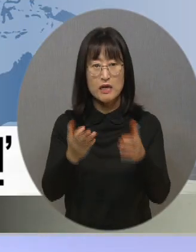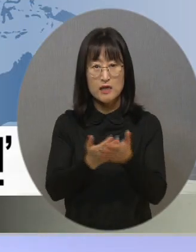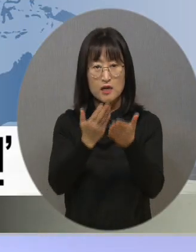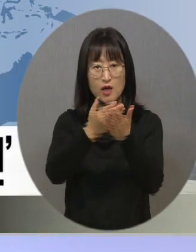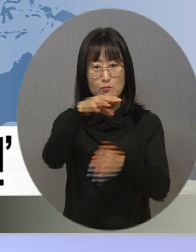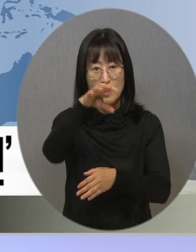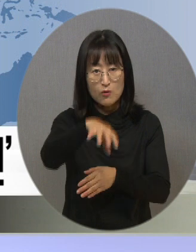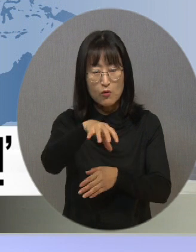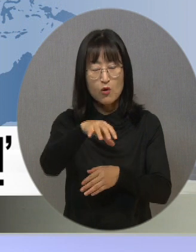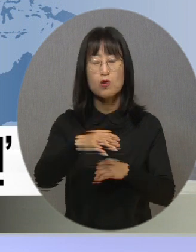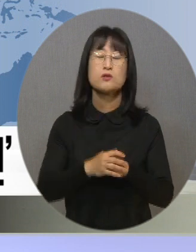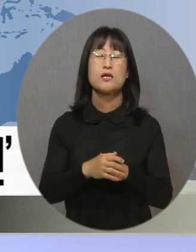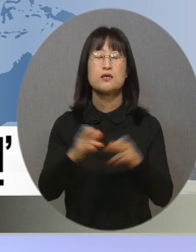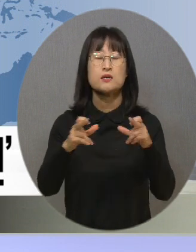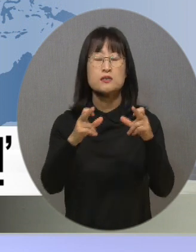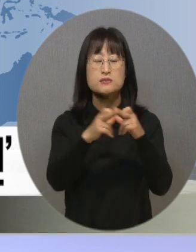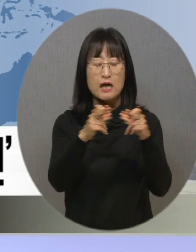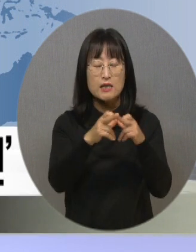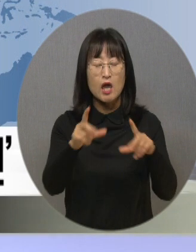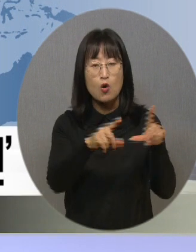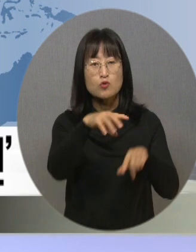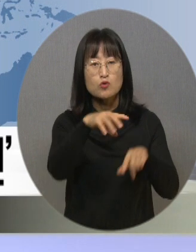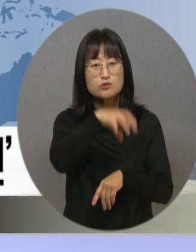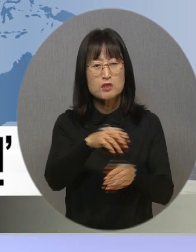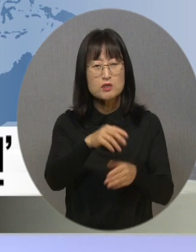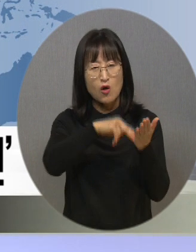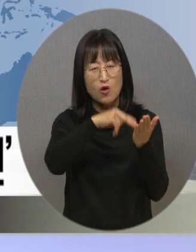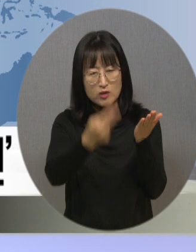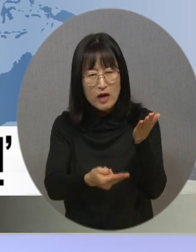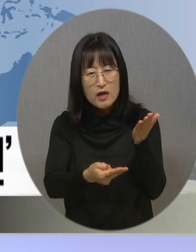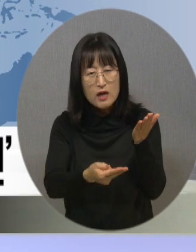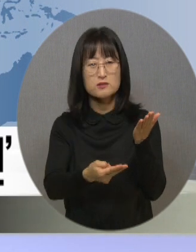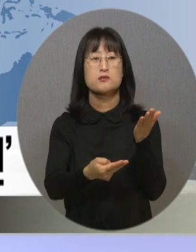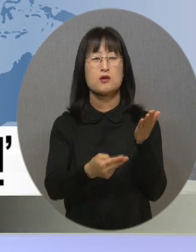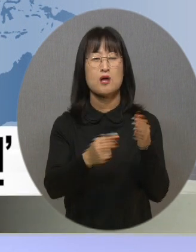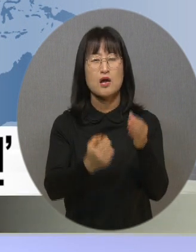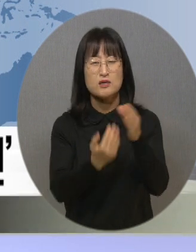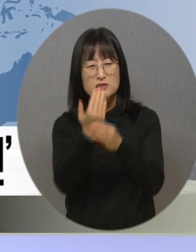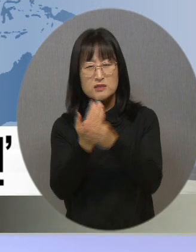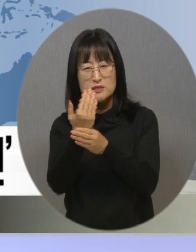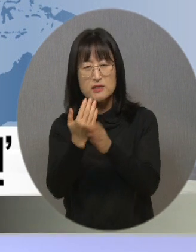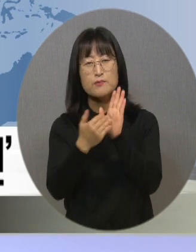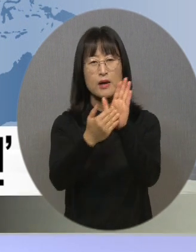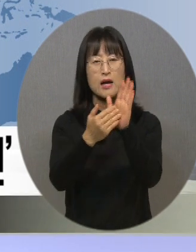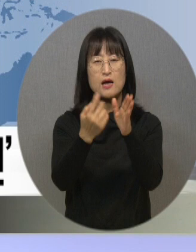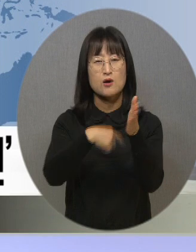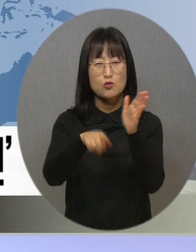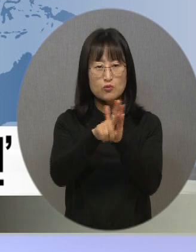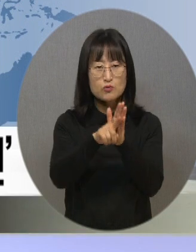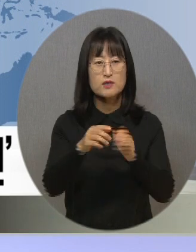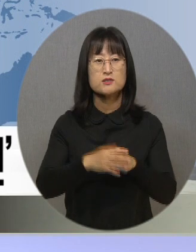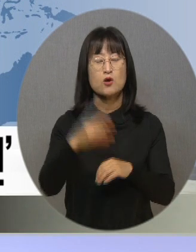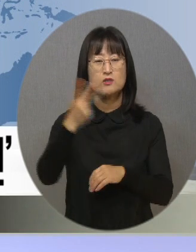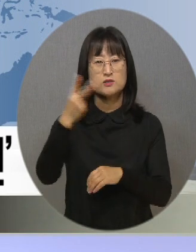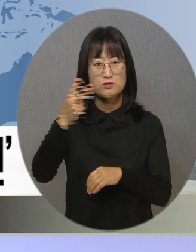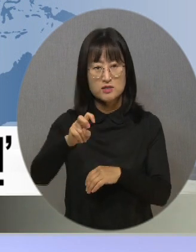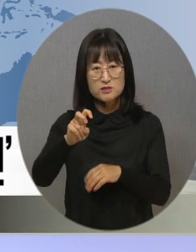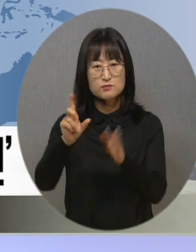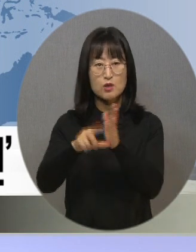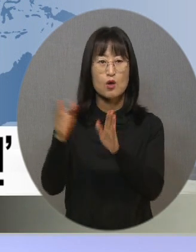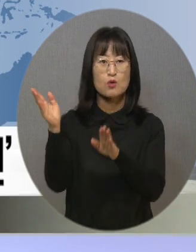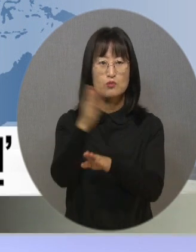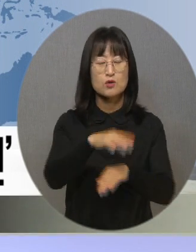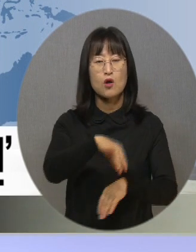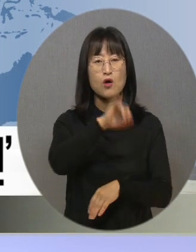한국장애인개발원은 장애인 거주시설 장애인의 낙상과 무호흡 등 응급상황 대처를 위해 지난 2020년부터